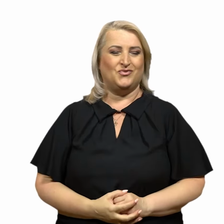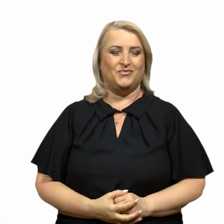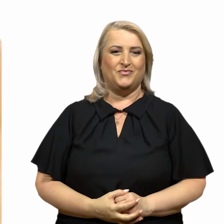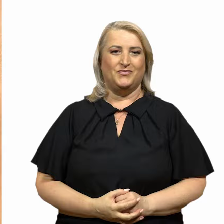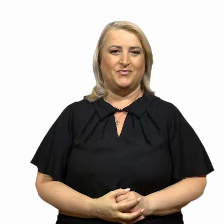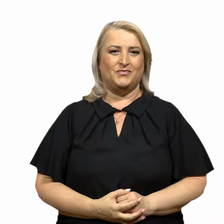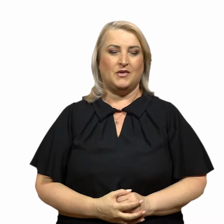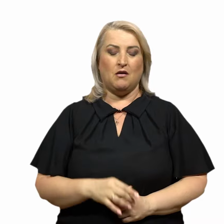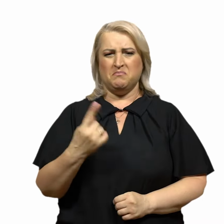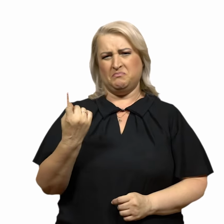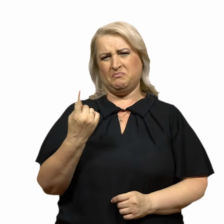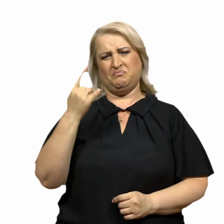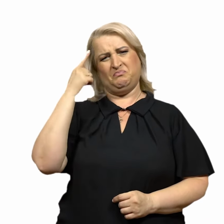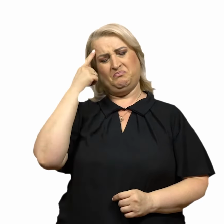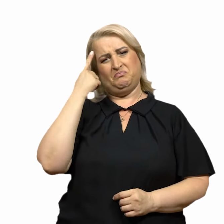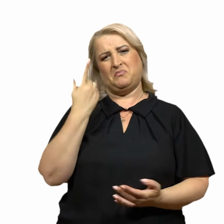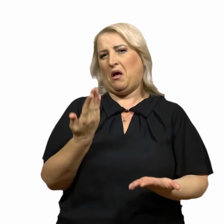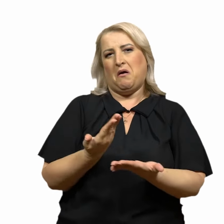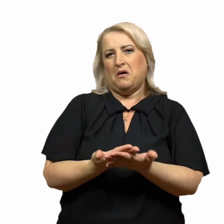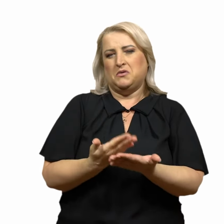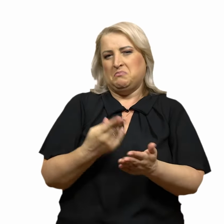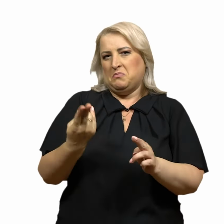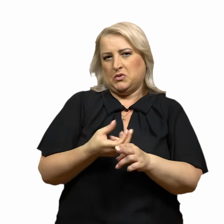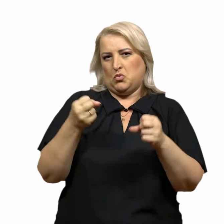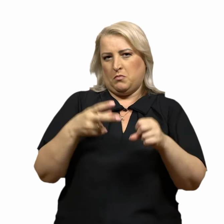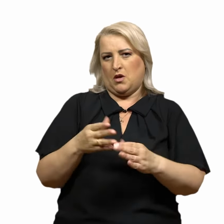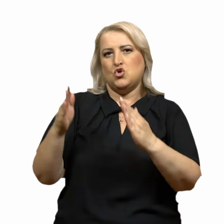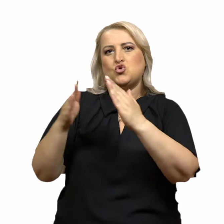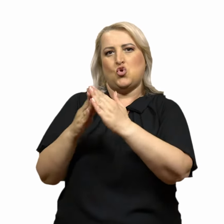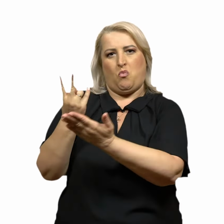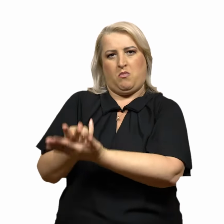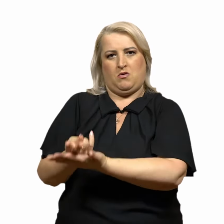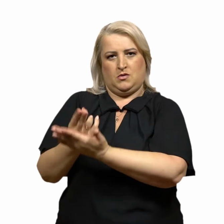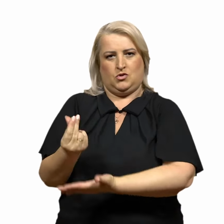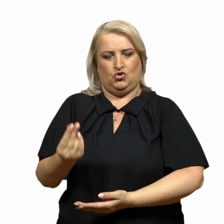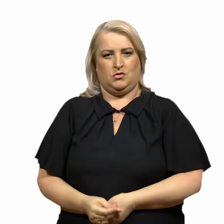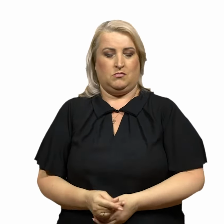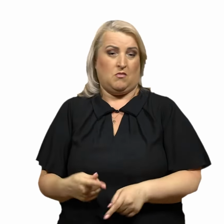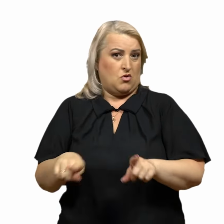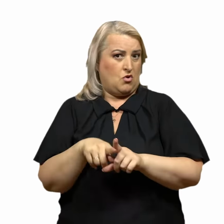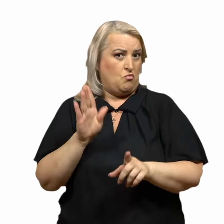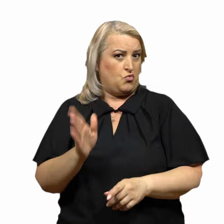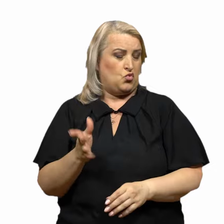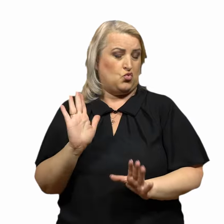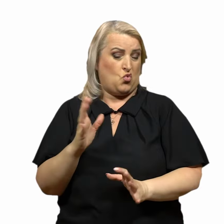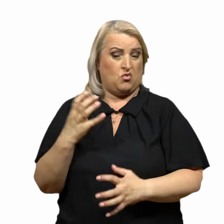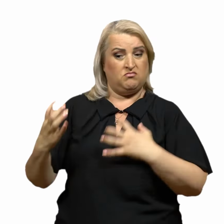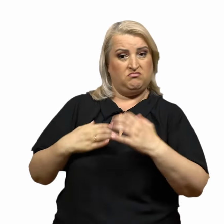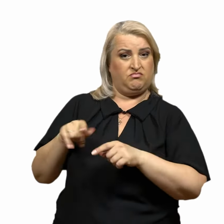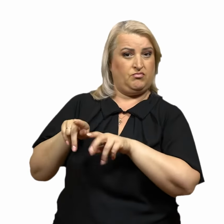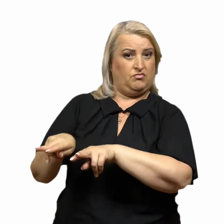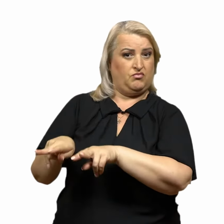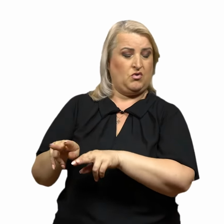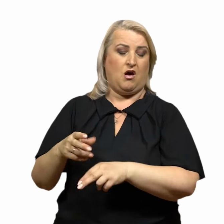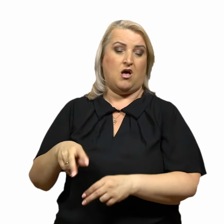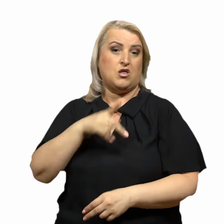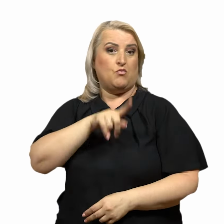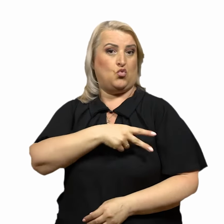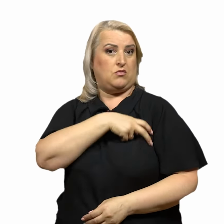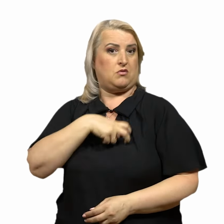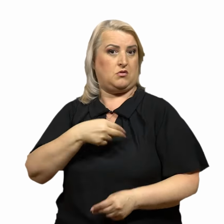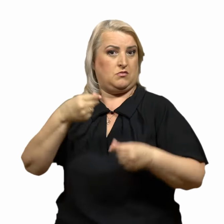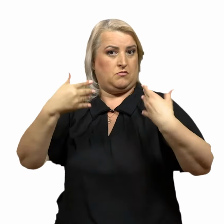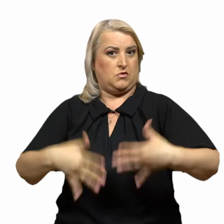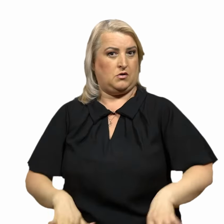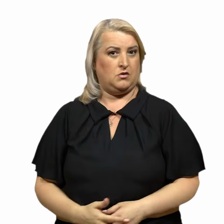La prima vedere, pare că e mai sigur să-ți iei acasă economiile. În acest caz, voi avea doar grijă lor, nu și riscul de a pierde banii.